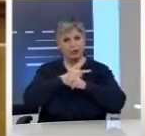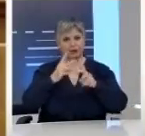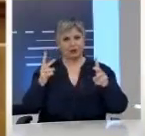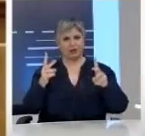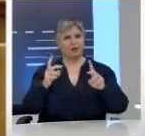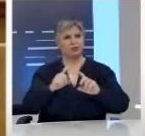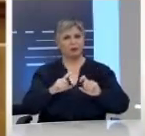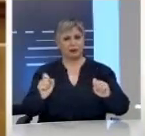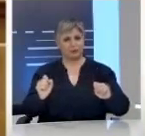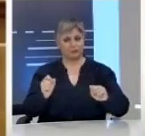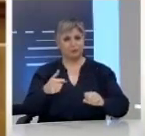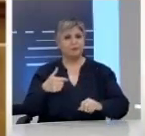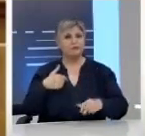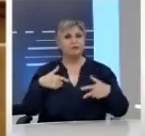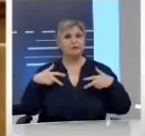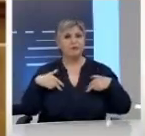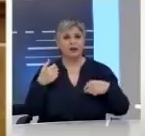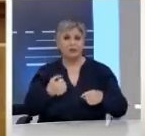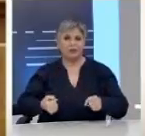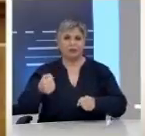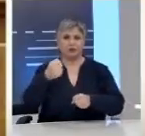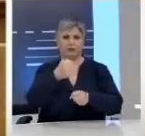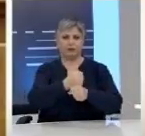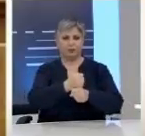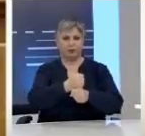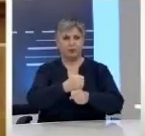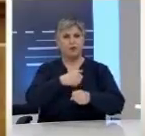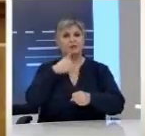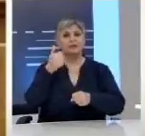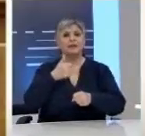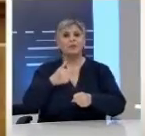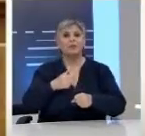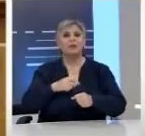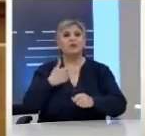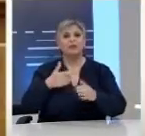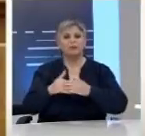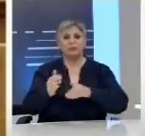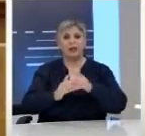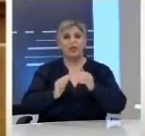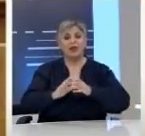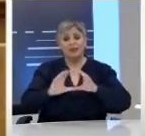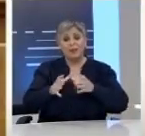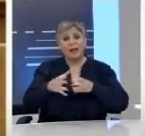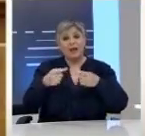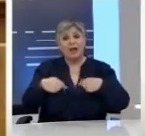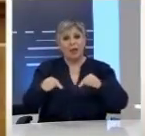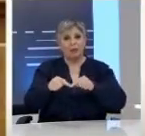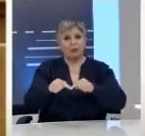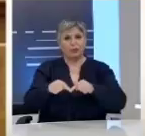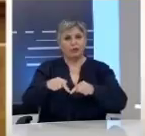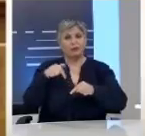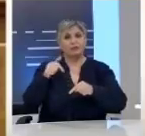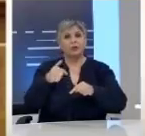η κυβέρνηση, συνέστησε νομοπαρασκευαστική επιτροπή με τη συμμετοχή όλων των ειδικοτήτων